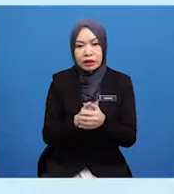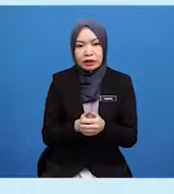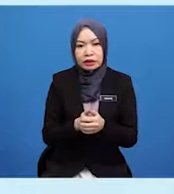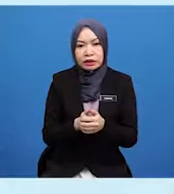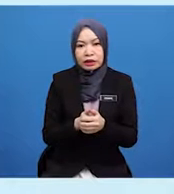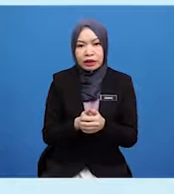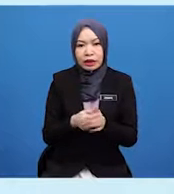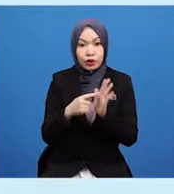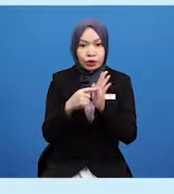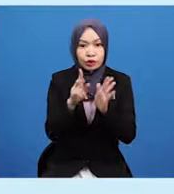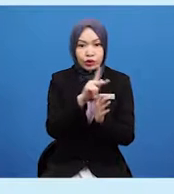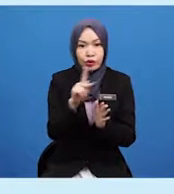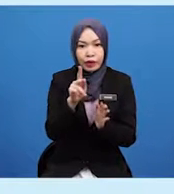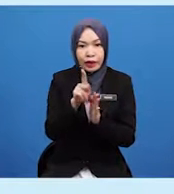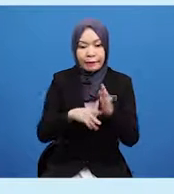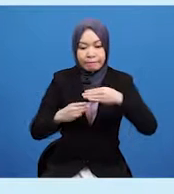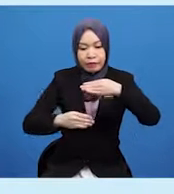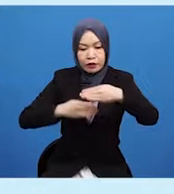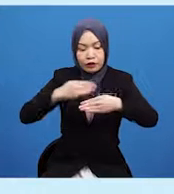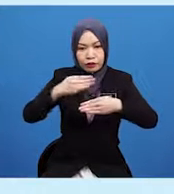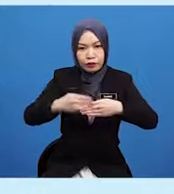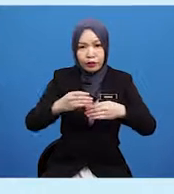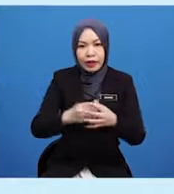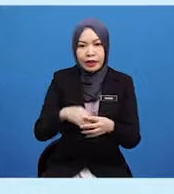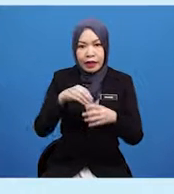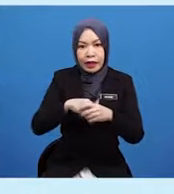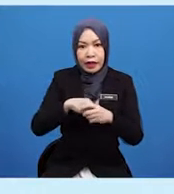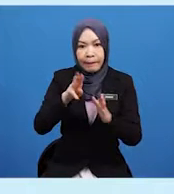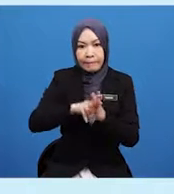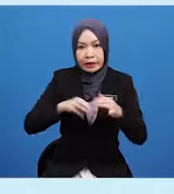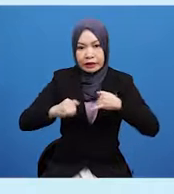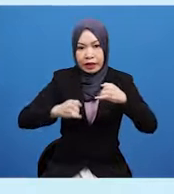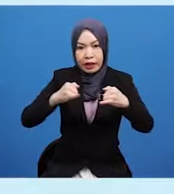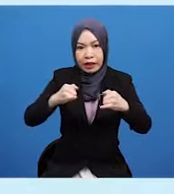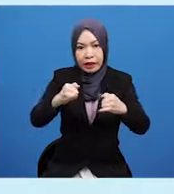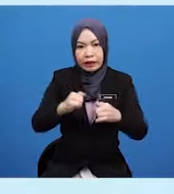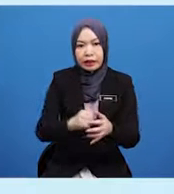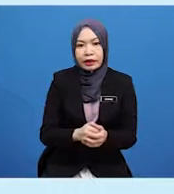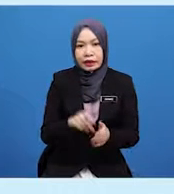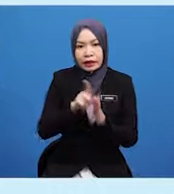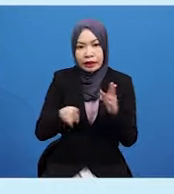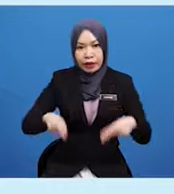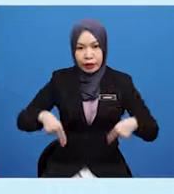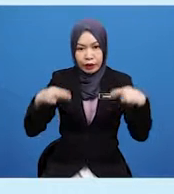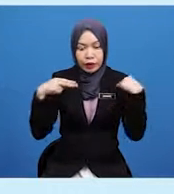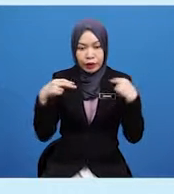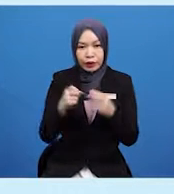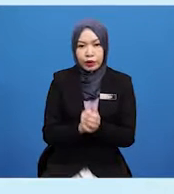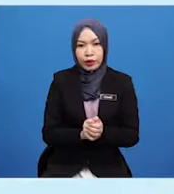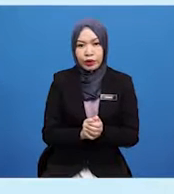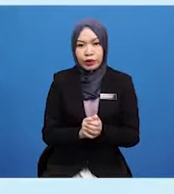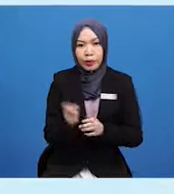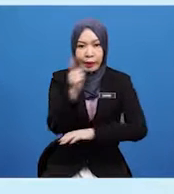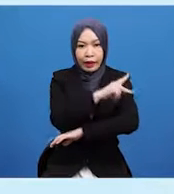neolitik telah menunjukkan kemajuan dalam menjalani kehidupan sehari-hari pekembangan teknologi